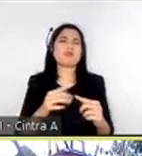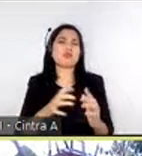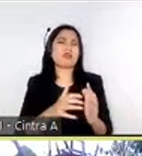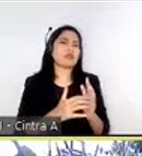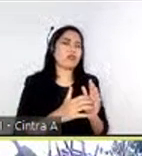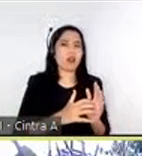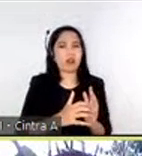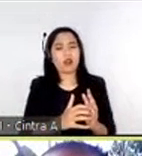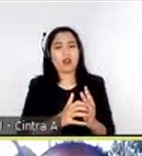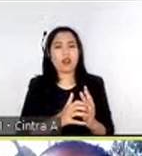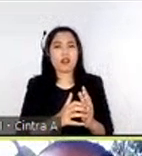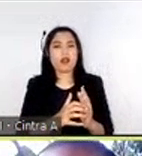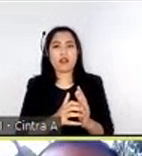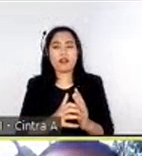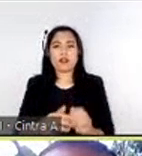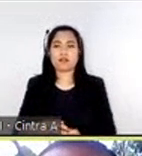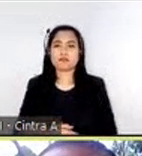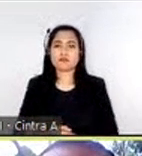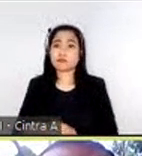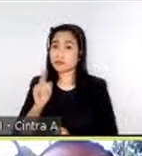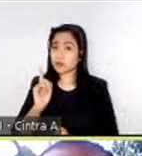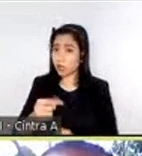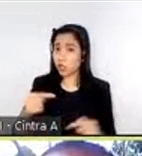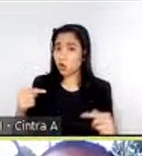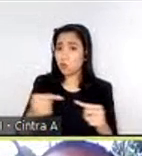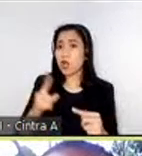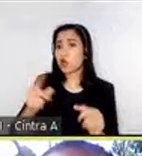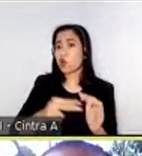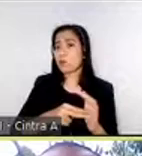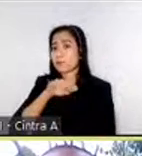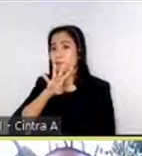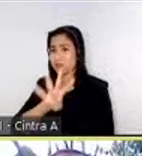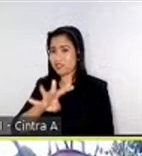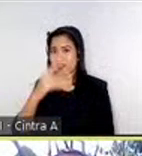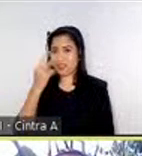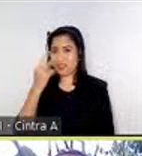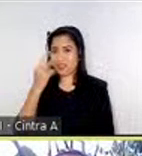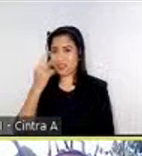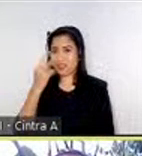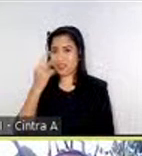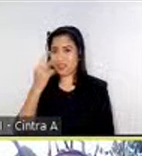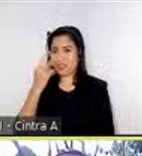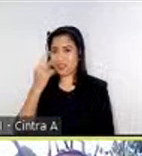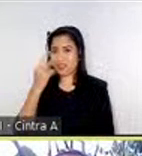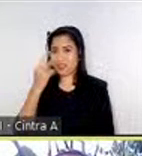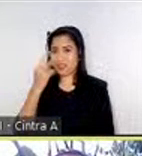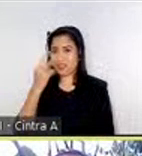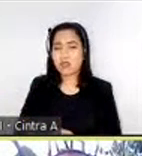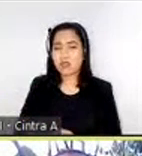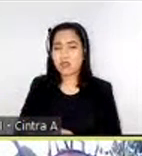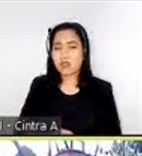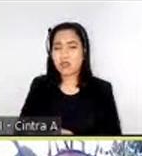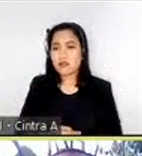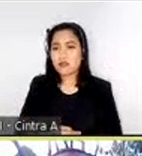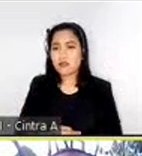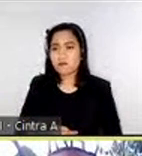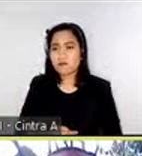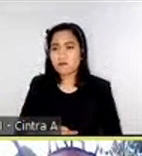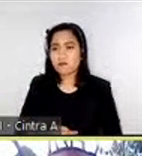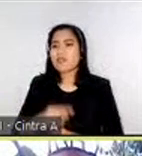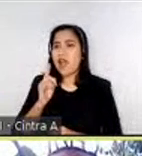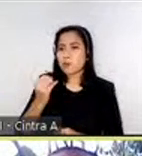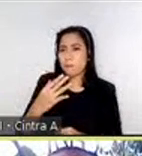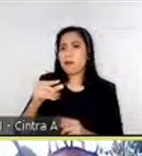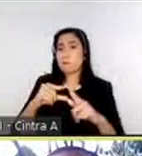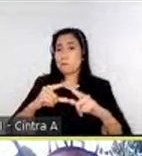nah ini ada kaitannya lagi dengan nomor t nomor 4 kita bisa lihat jadi Ada beberapa pasal yang dihapus di